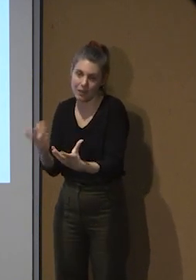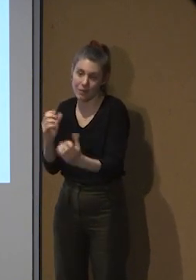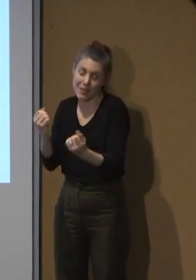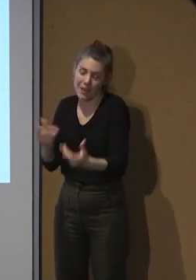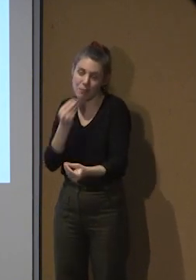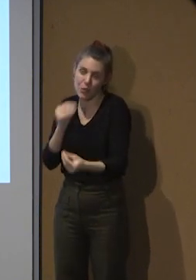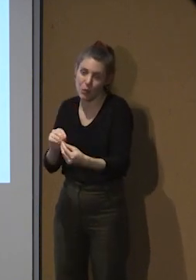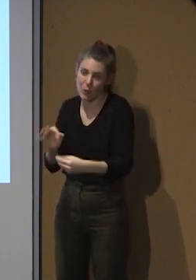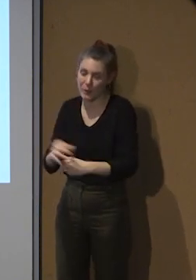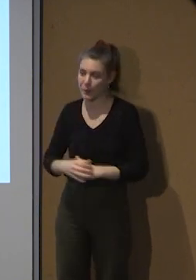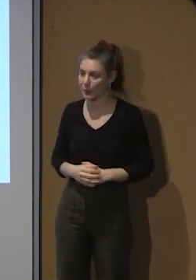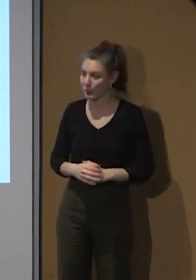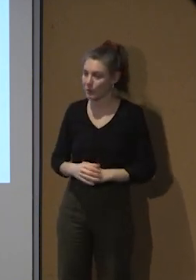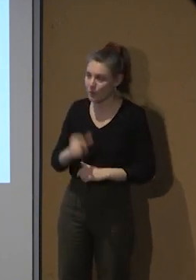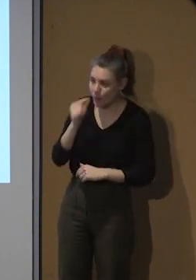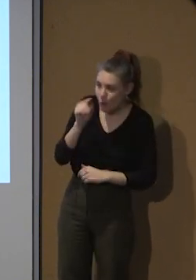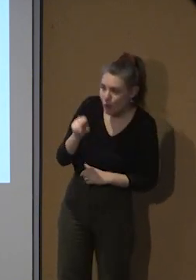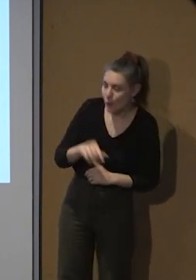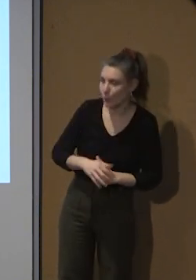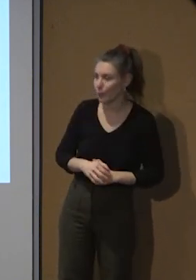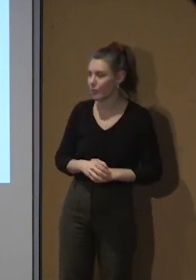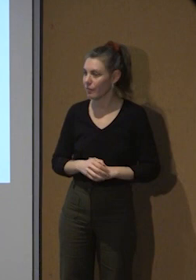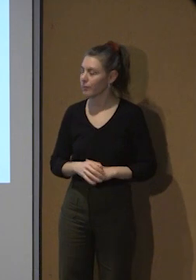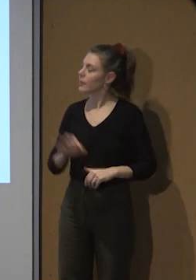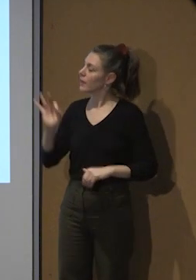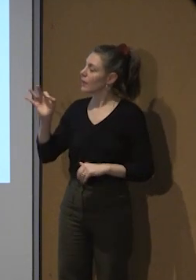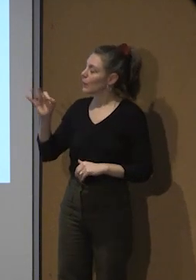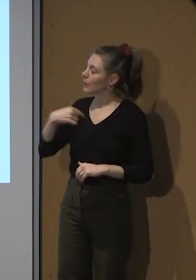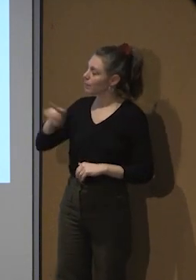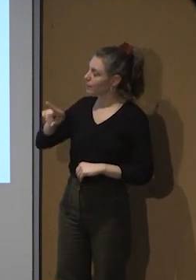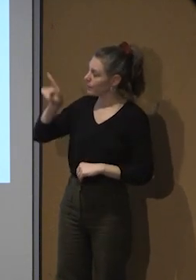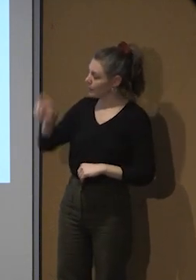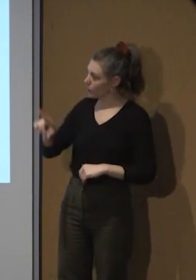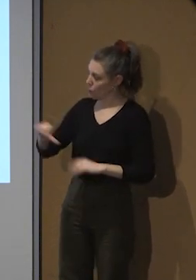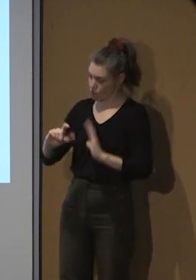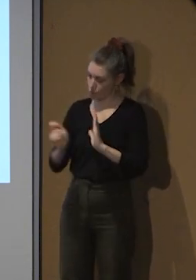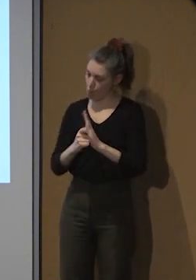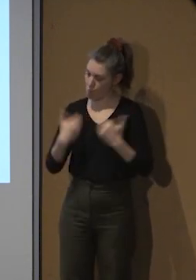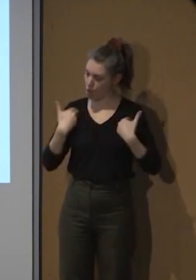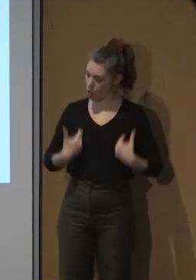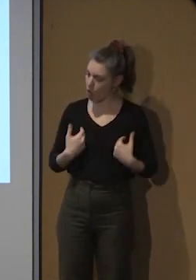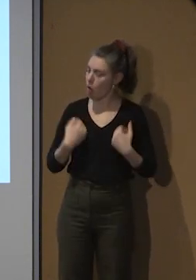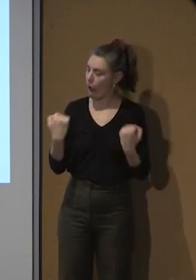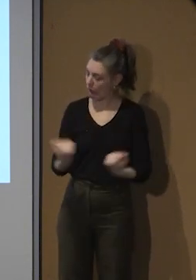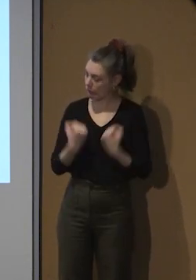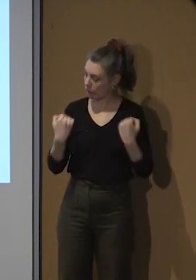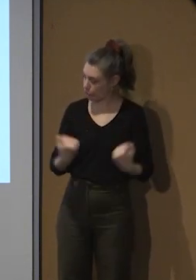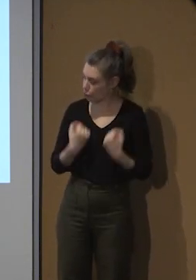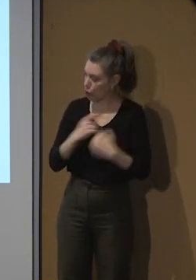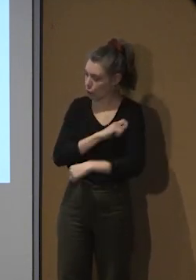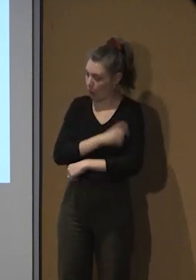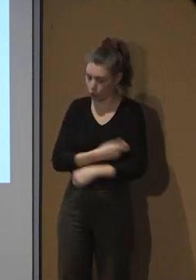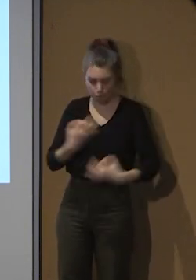Une question devant, monsieur, allez-y. Oui. Je voudrais savoir, donc, après une activité sportive normale, on va